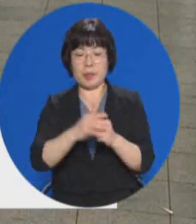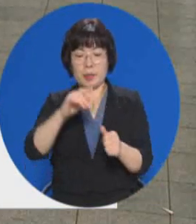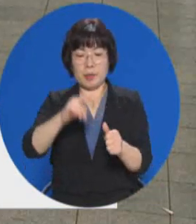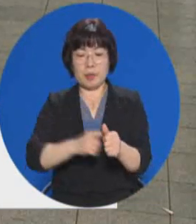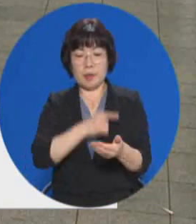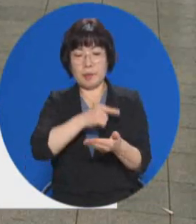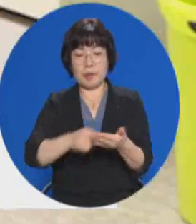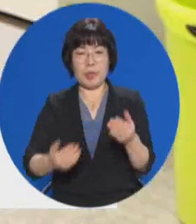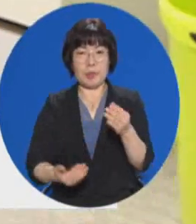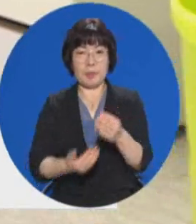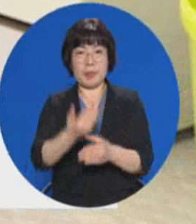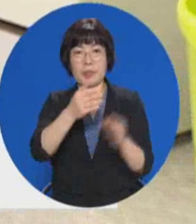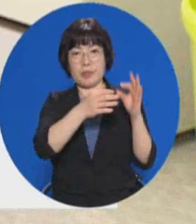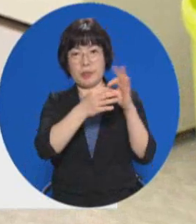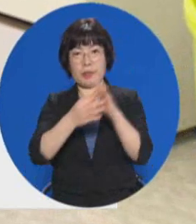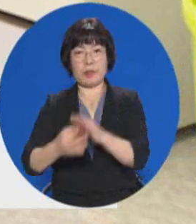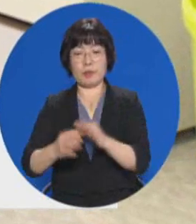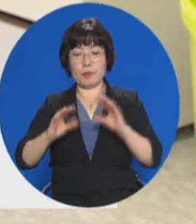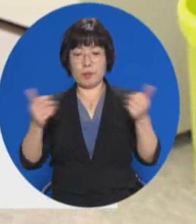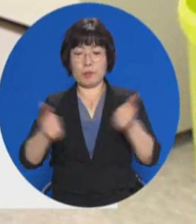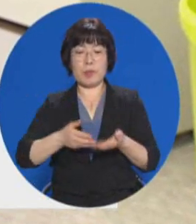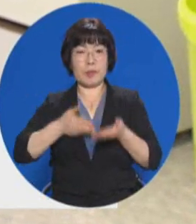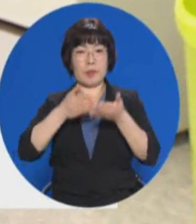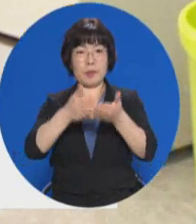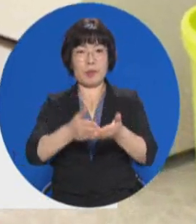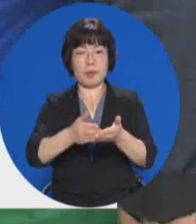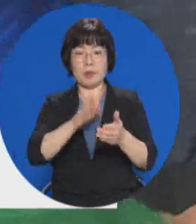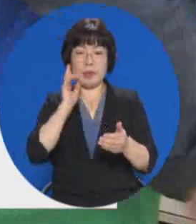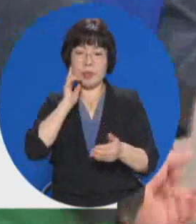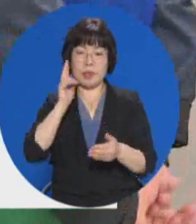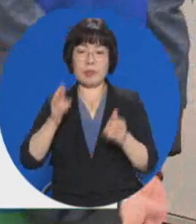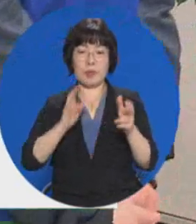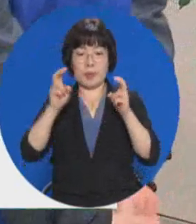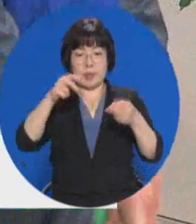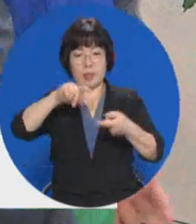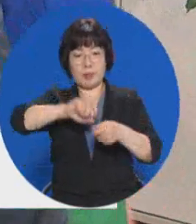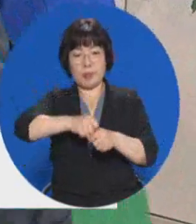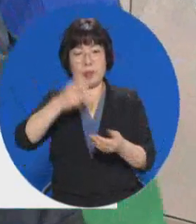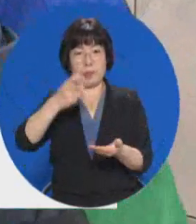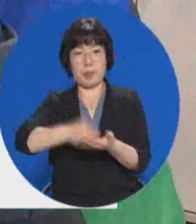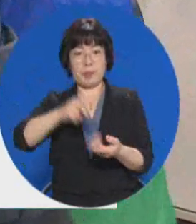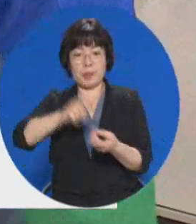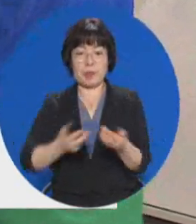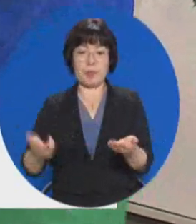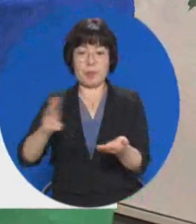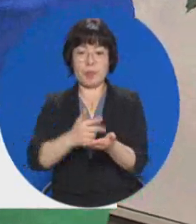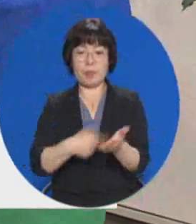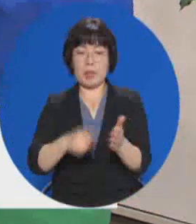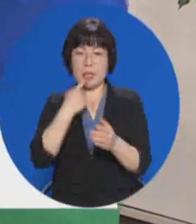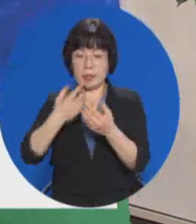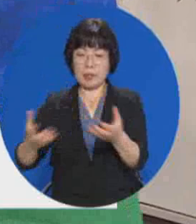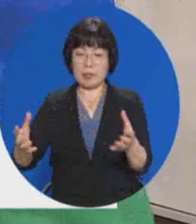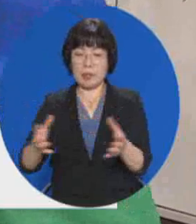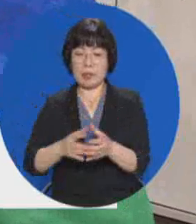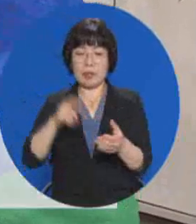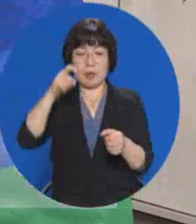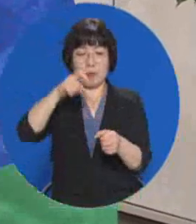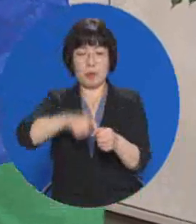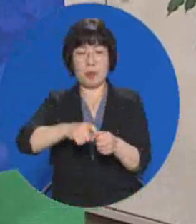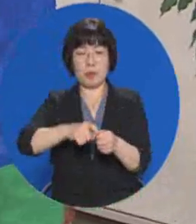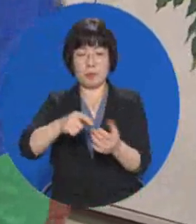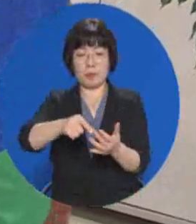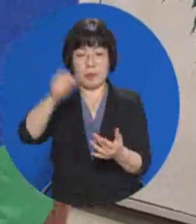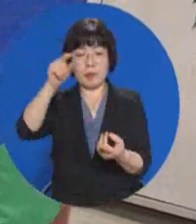산재사고가 끊이지 않고 있다며 국회에 발의된 중대재해기업처벌법 제정을 위해 더불어민주당이 당론 채택에